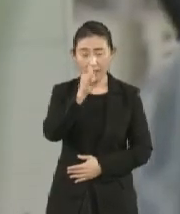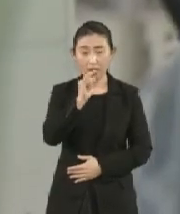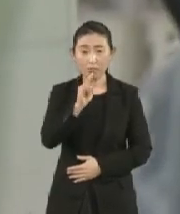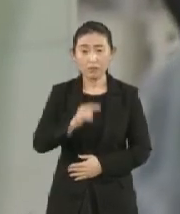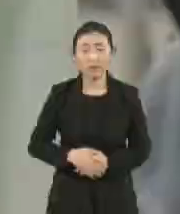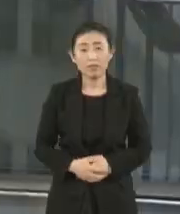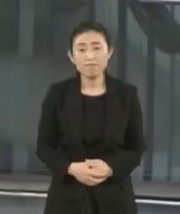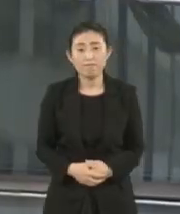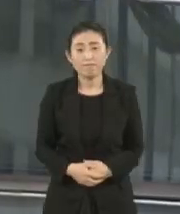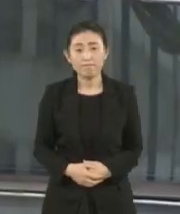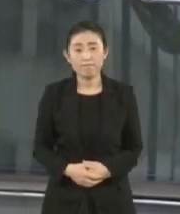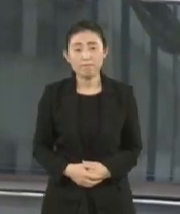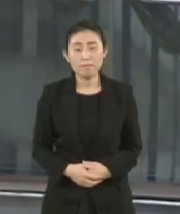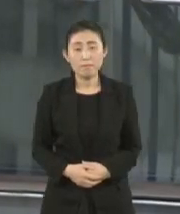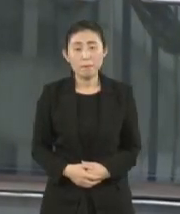기대하고 있습니다